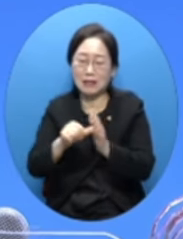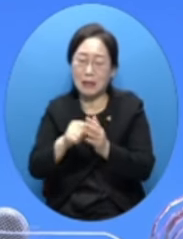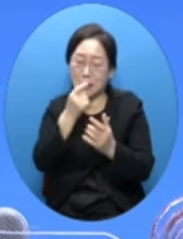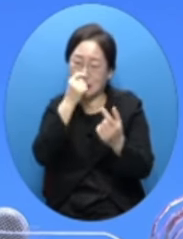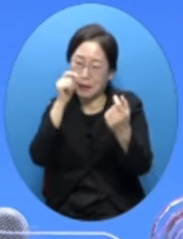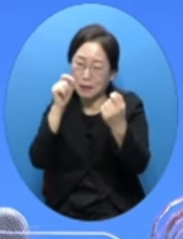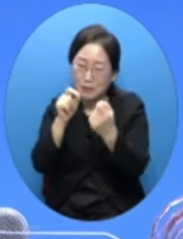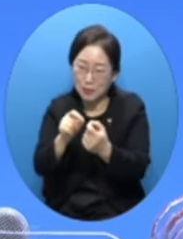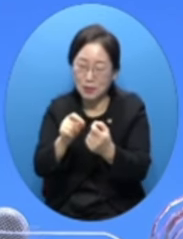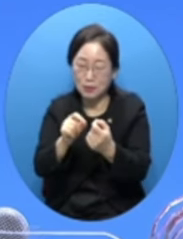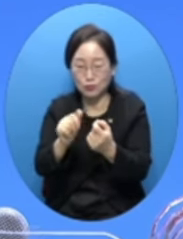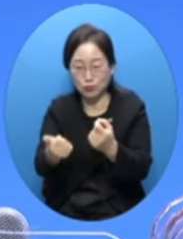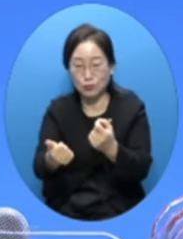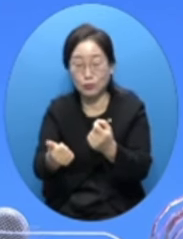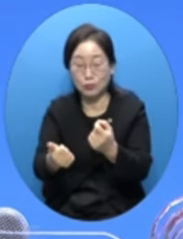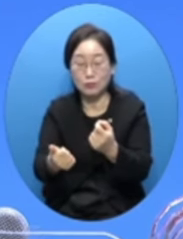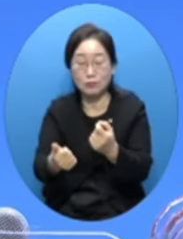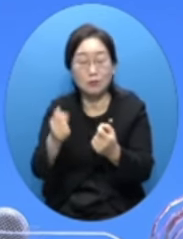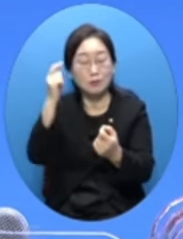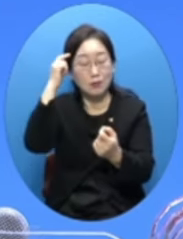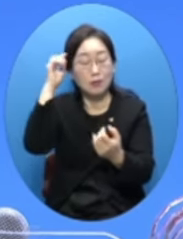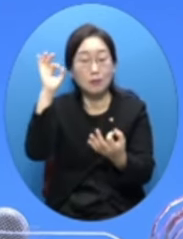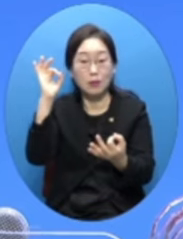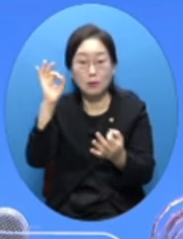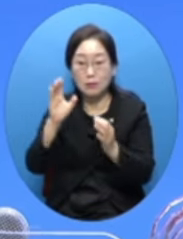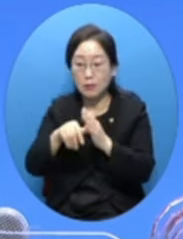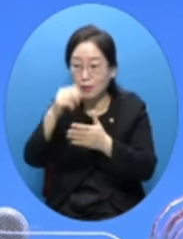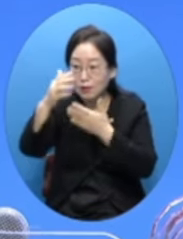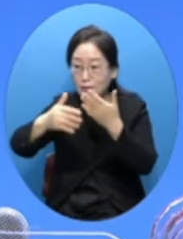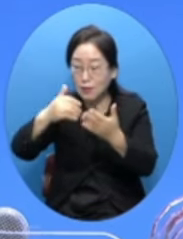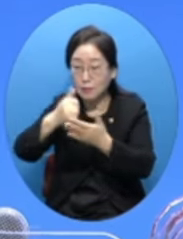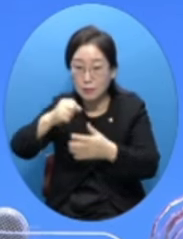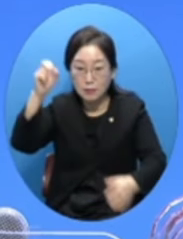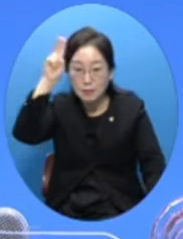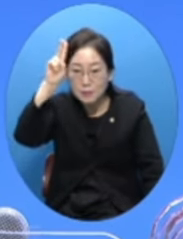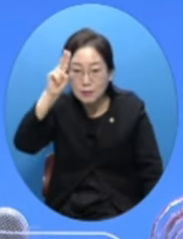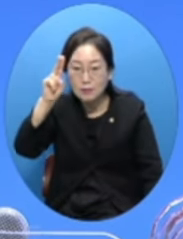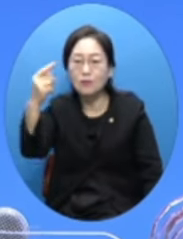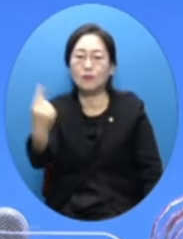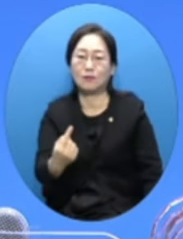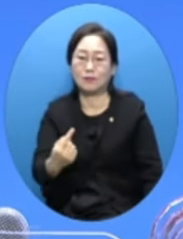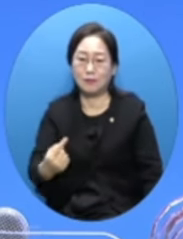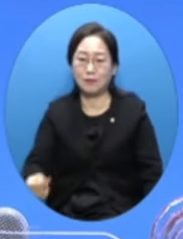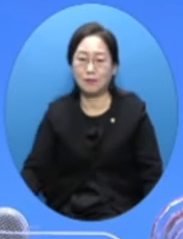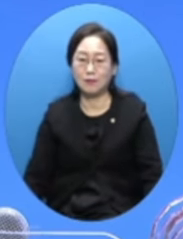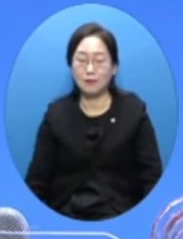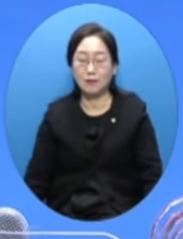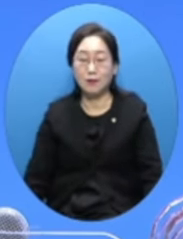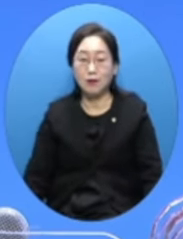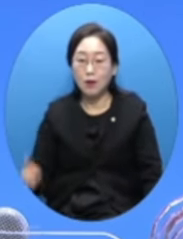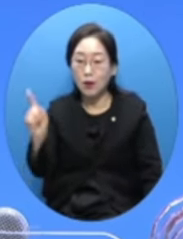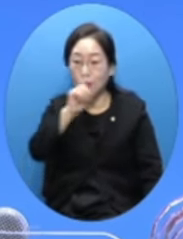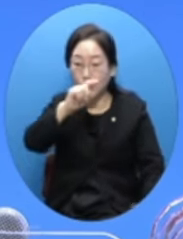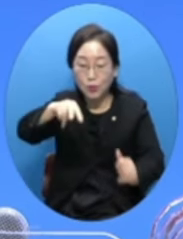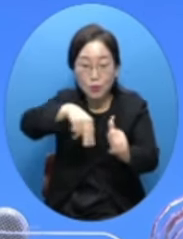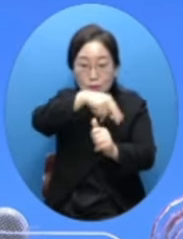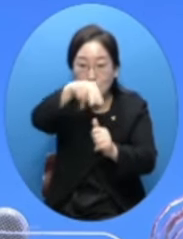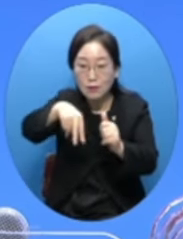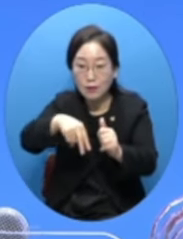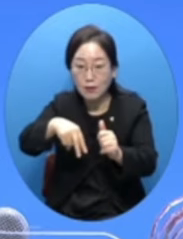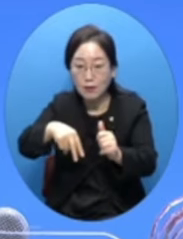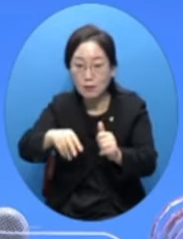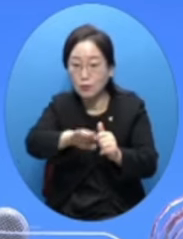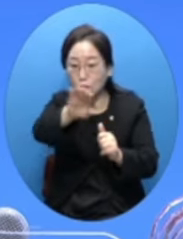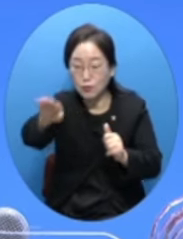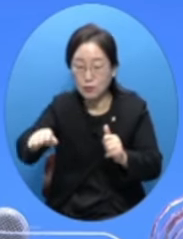그가 두 손을 놓고 있을 때 하나님이 그를 찾아오신 것입니다. 어떤 상황이 다가와도 우리의 인생을 포기하면